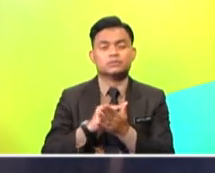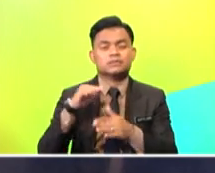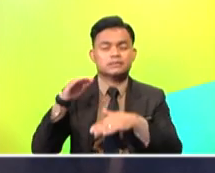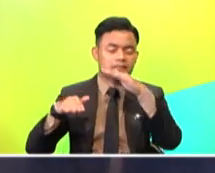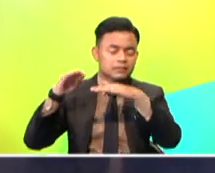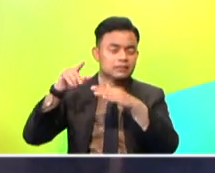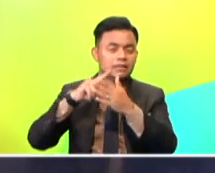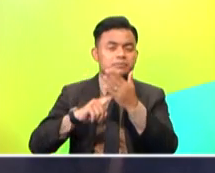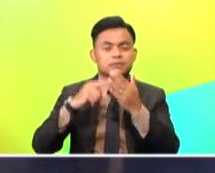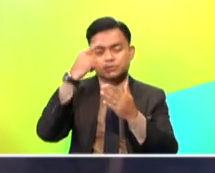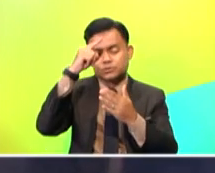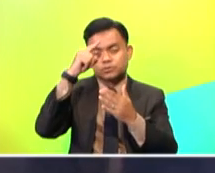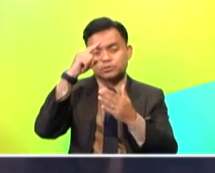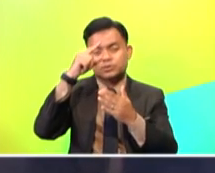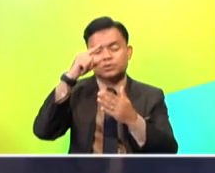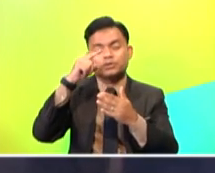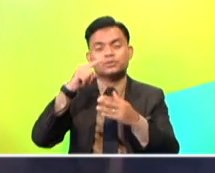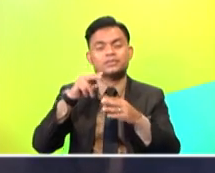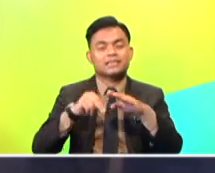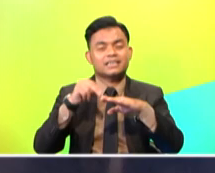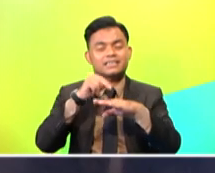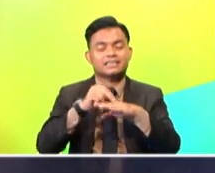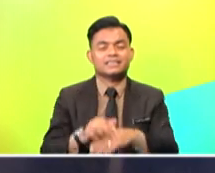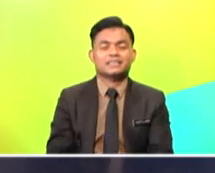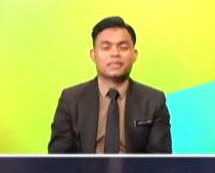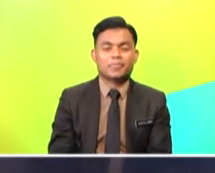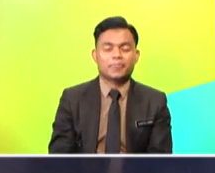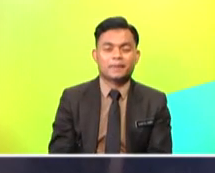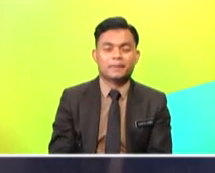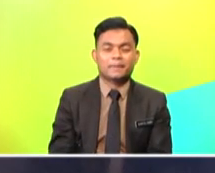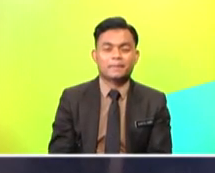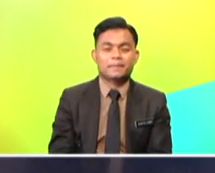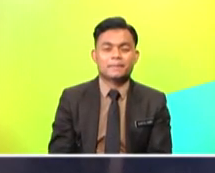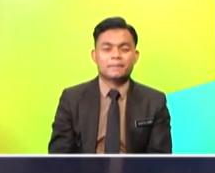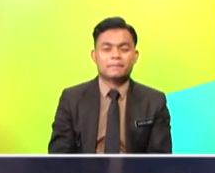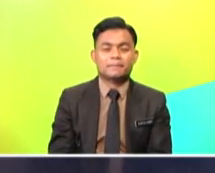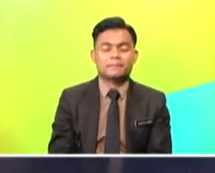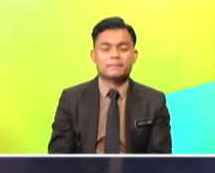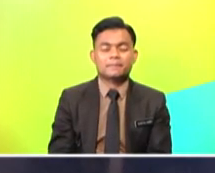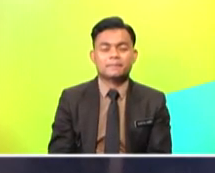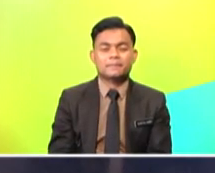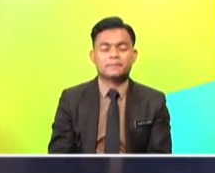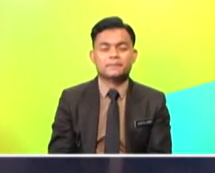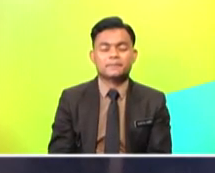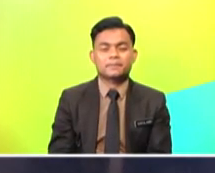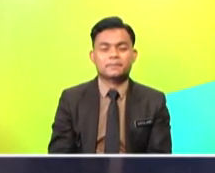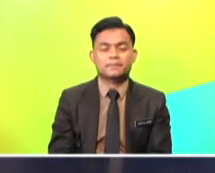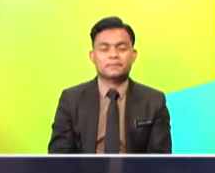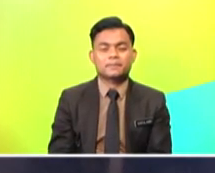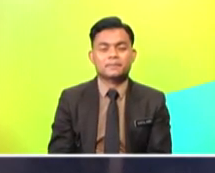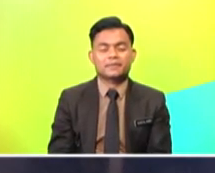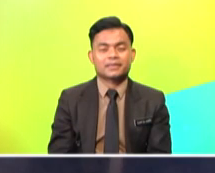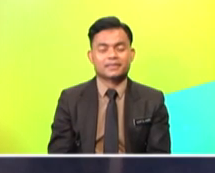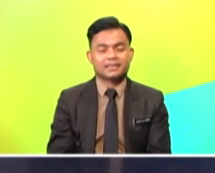rumah. Tangga rumah lah. Takkan ada tangga panjat tu. Okey. Ada rumah tak? Ni. Rumah tangga cikgu ni